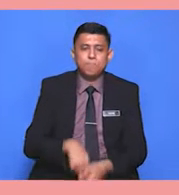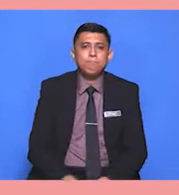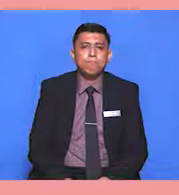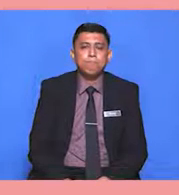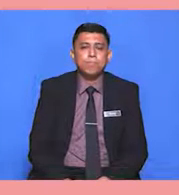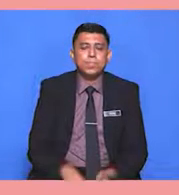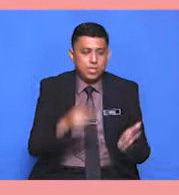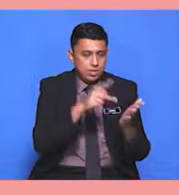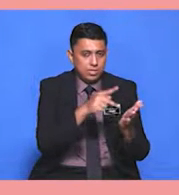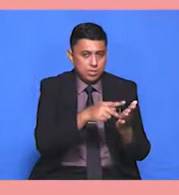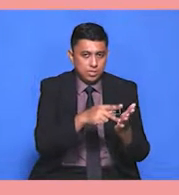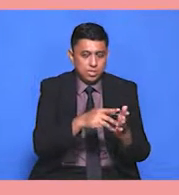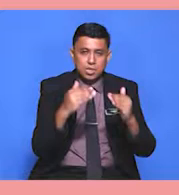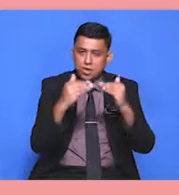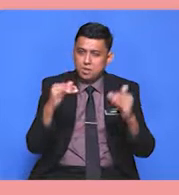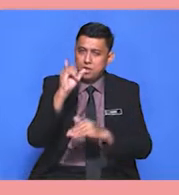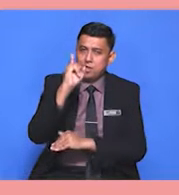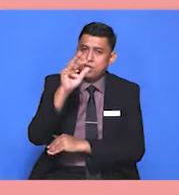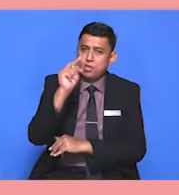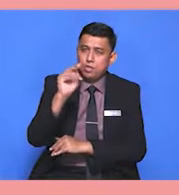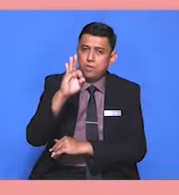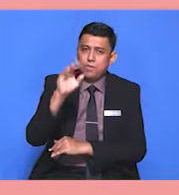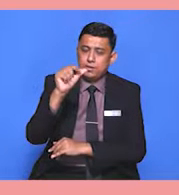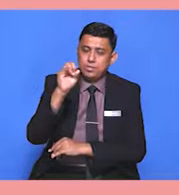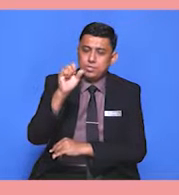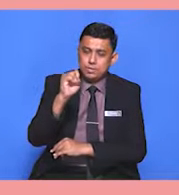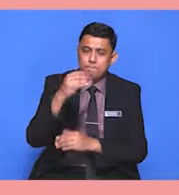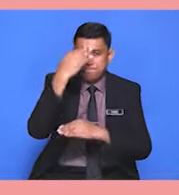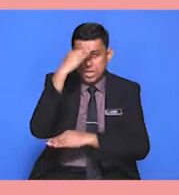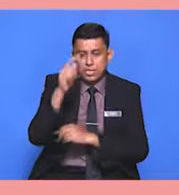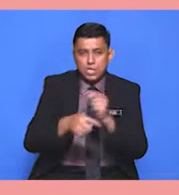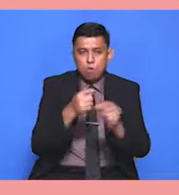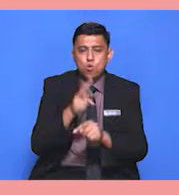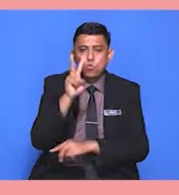Untuk menghitung kadar inflasi bagi tahun 2011,